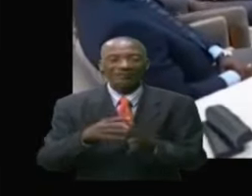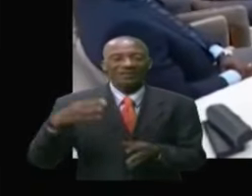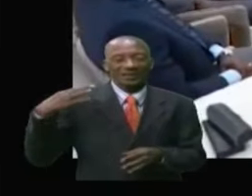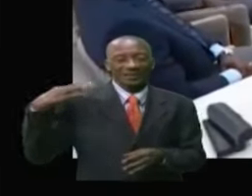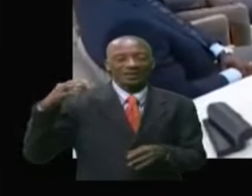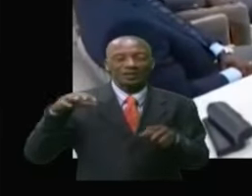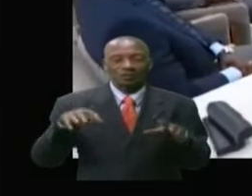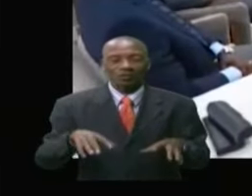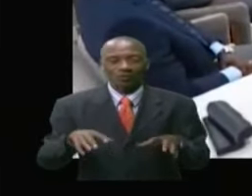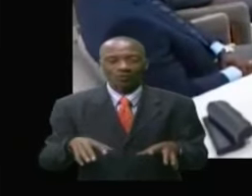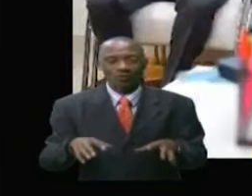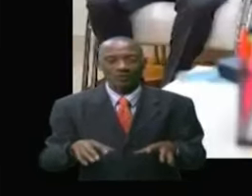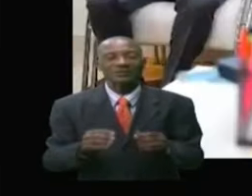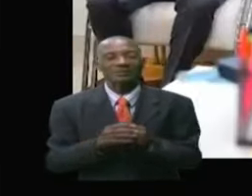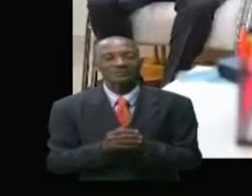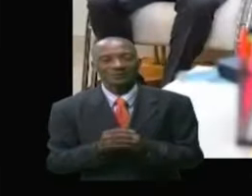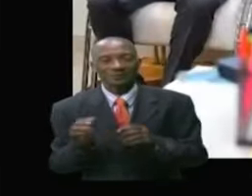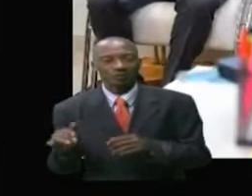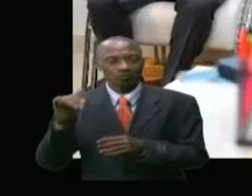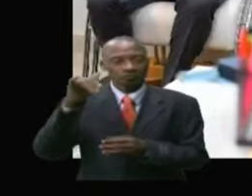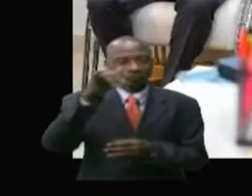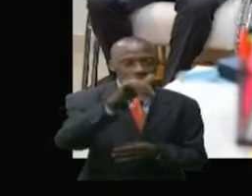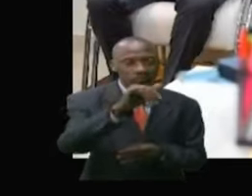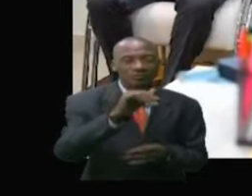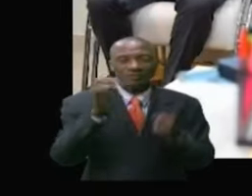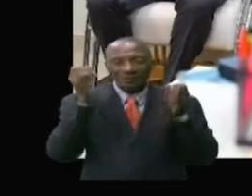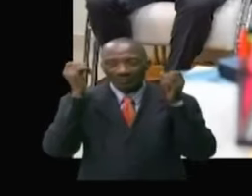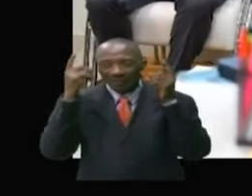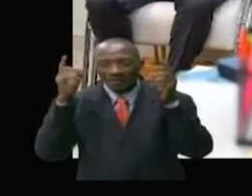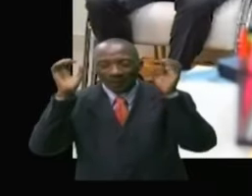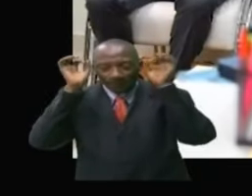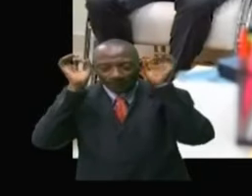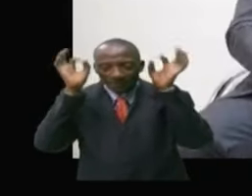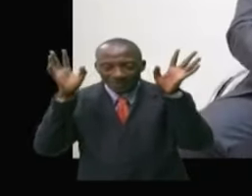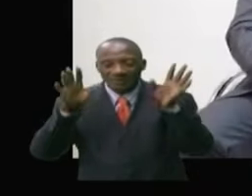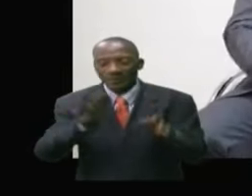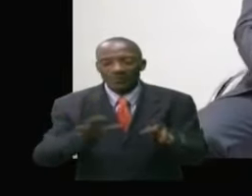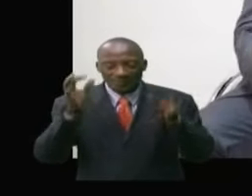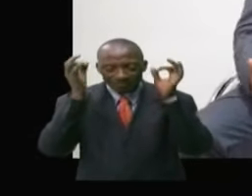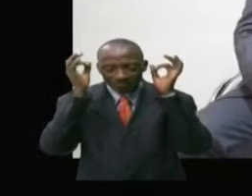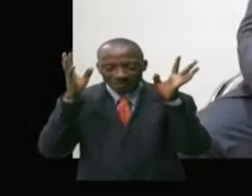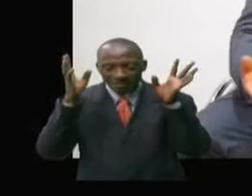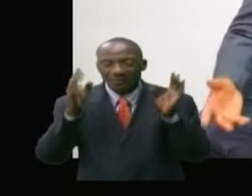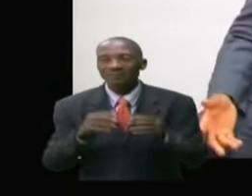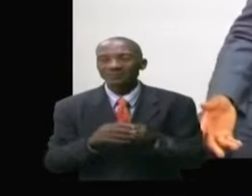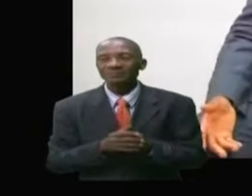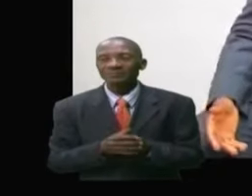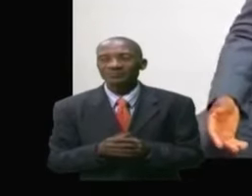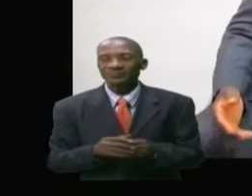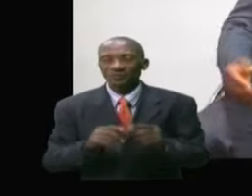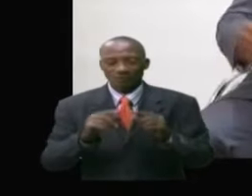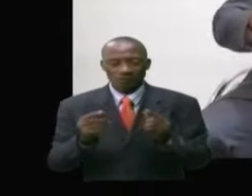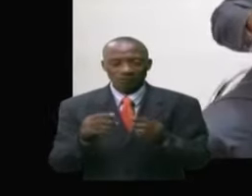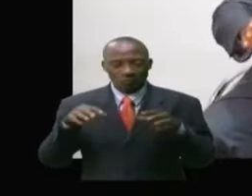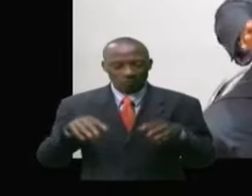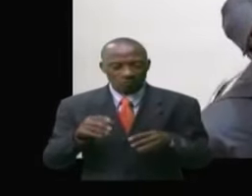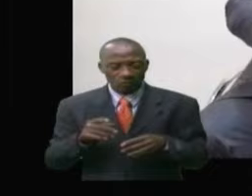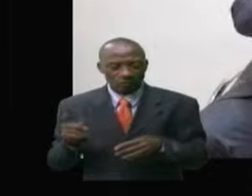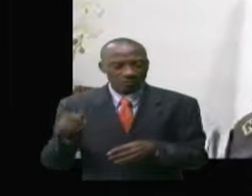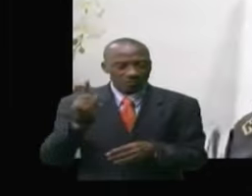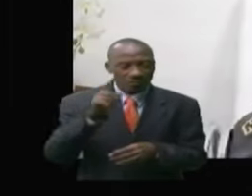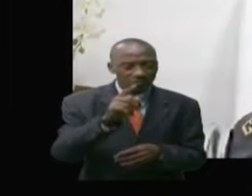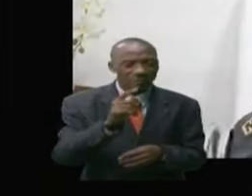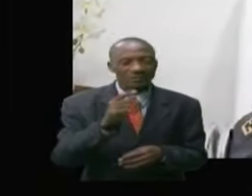congolaise en mission économique. Lancée par Brasilia, la mission congolaise a pour objectif principal de promouvoir les